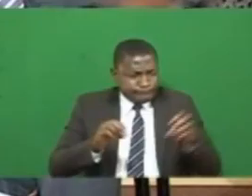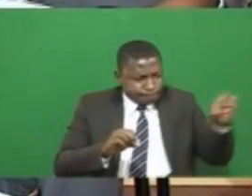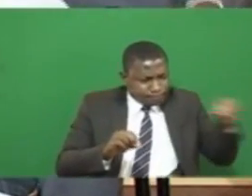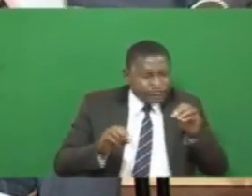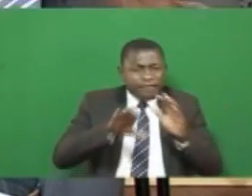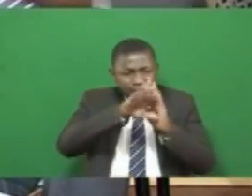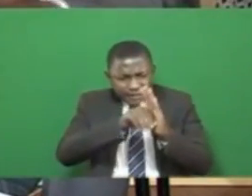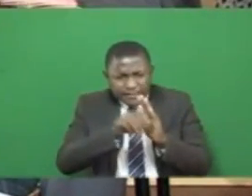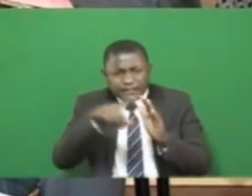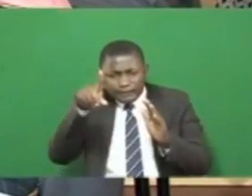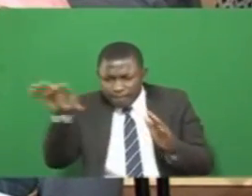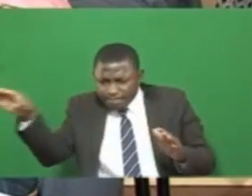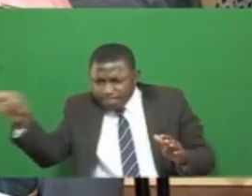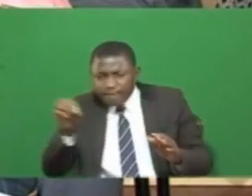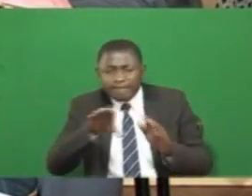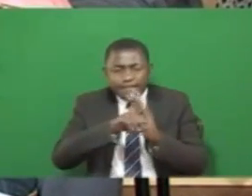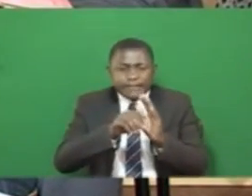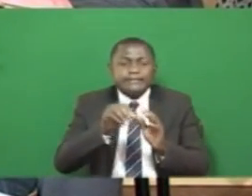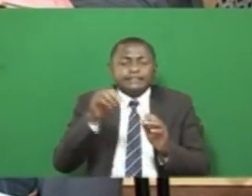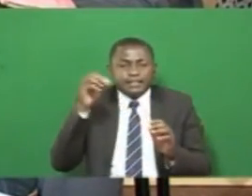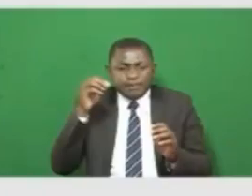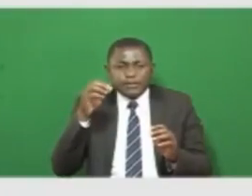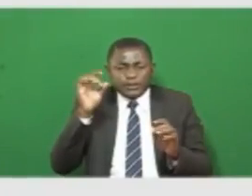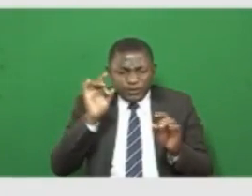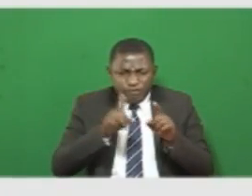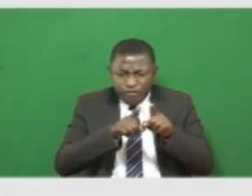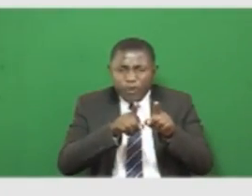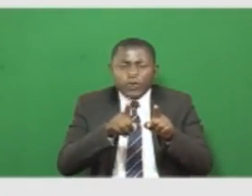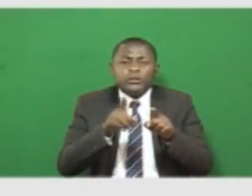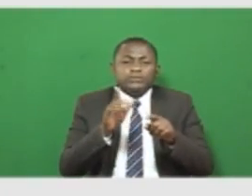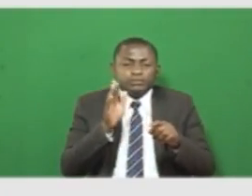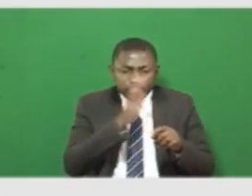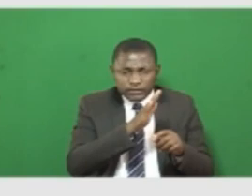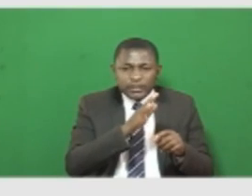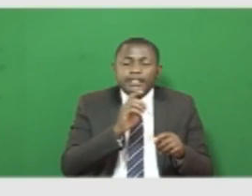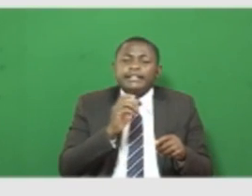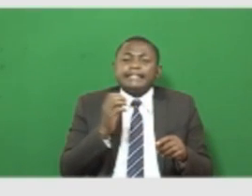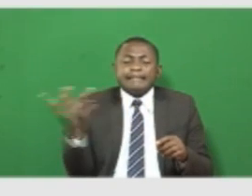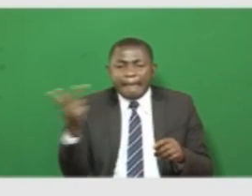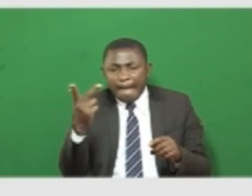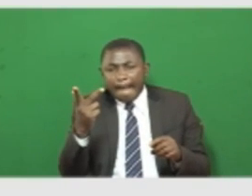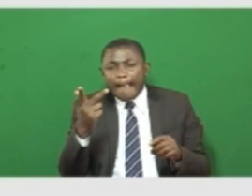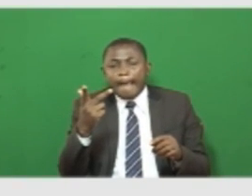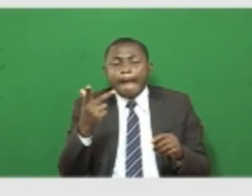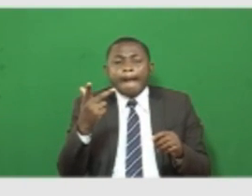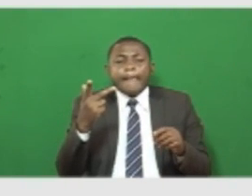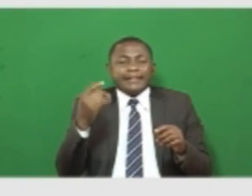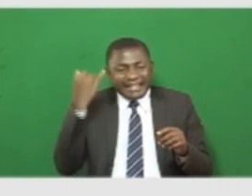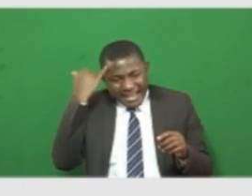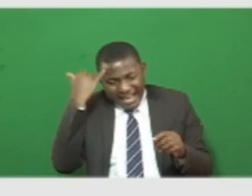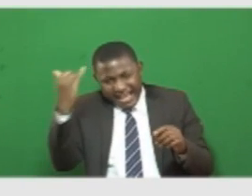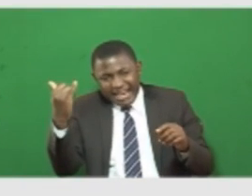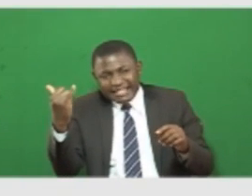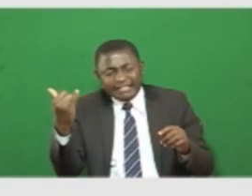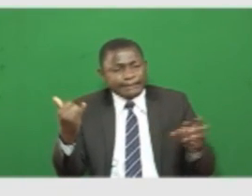uku neku. Isaiah 28 verse 10 na 11. Nekuti zvinongoti chirevo pamusoro pechirevo, chirevo